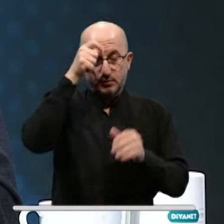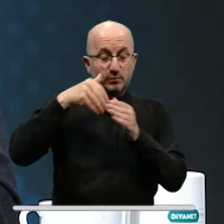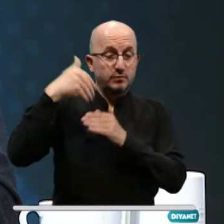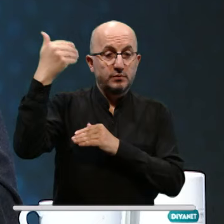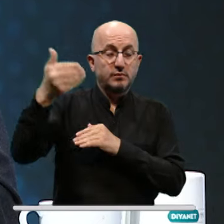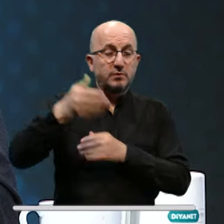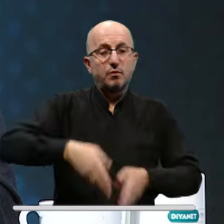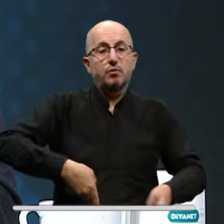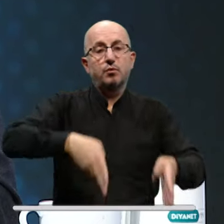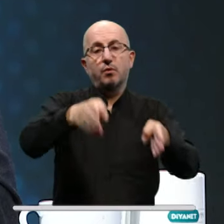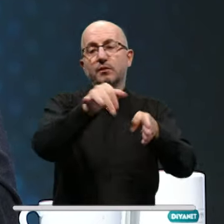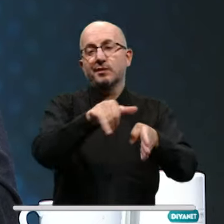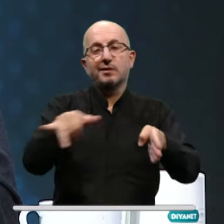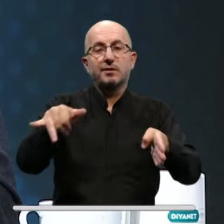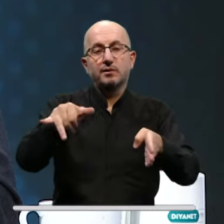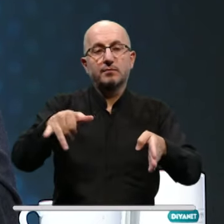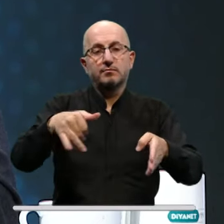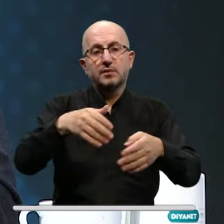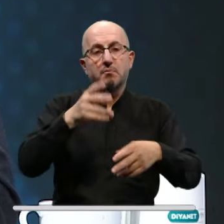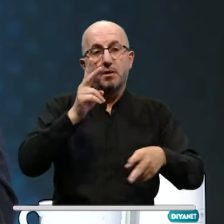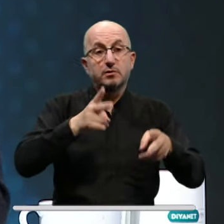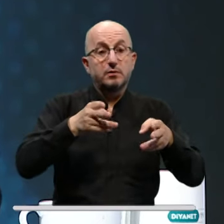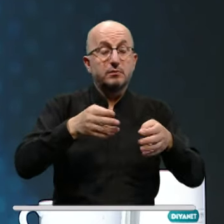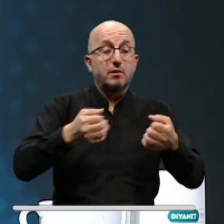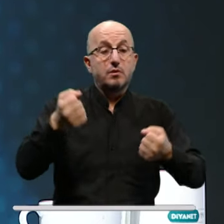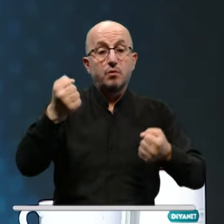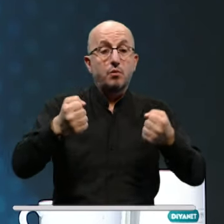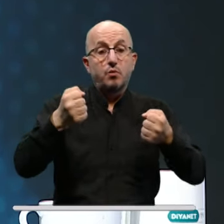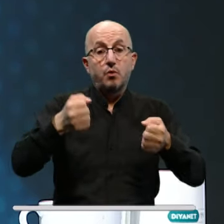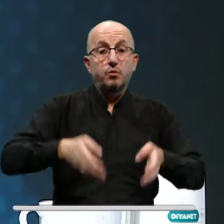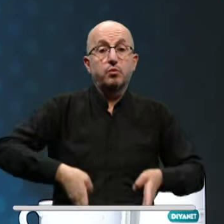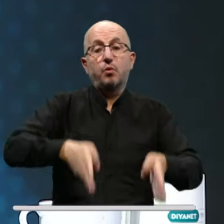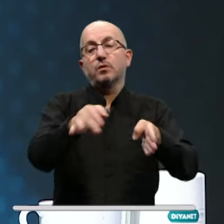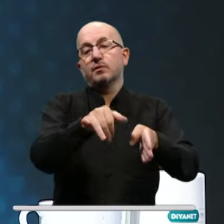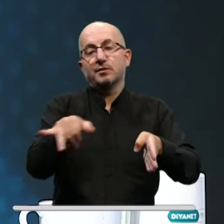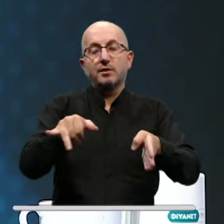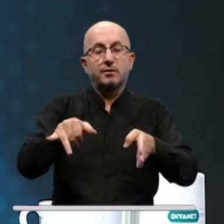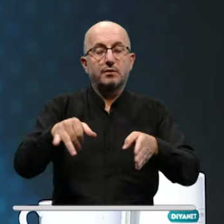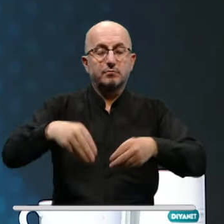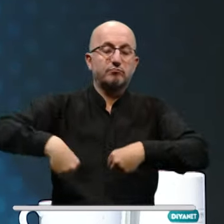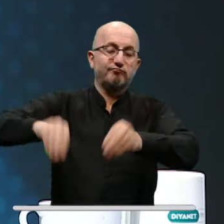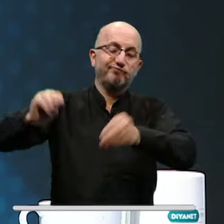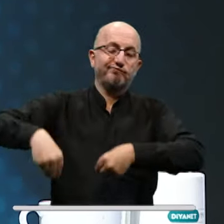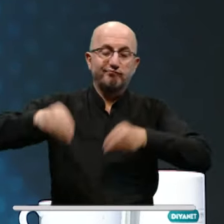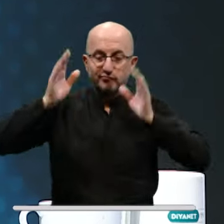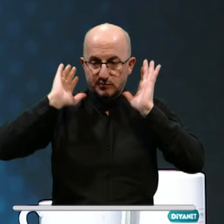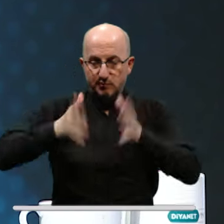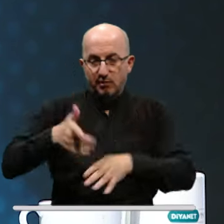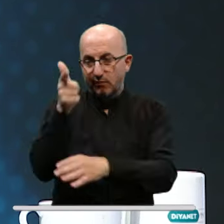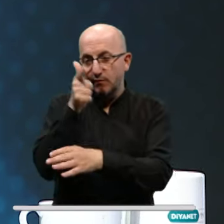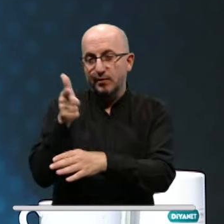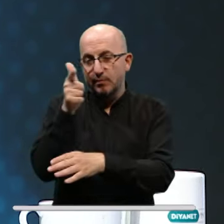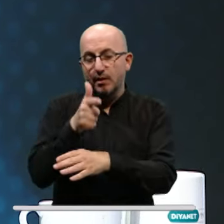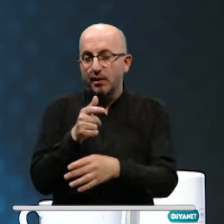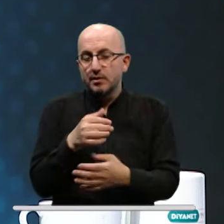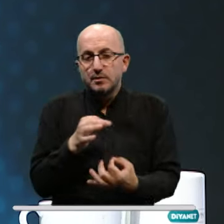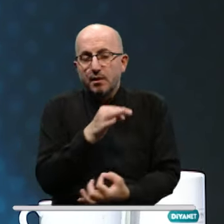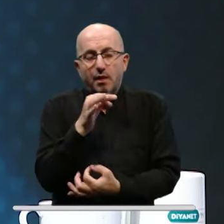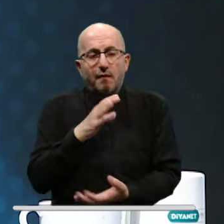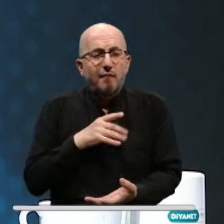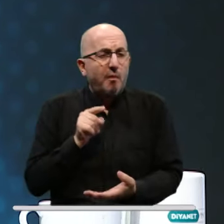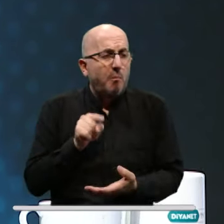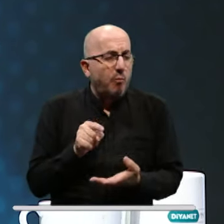yol kenarlarında, kaldırımda, bazen otoban kenarlarında bile görüyoruz bu görüntüleri diyor. Namaz kılan insanlar var. Bu durum kabul